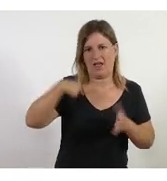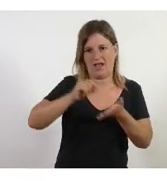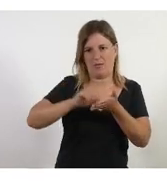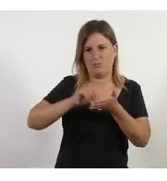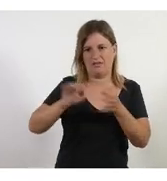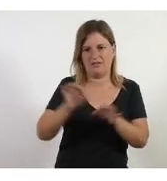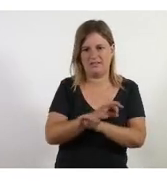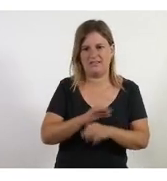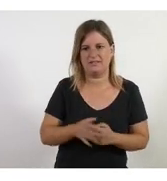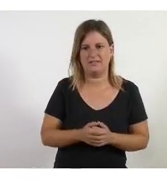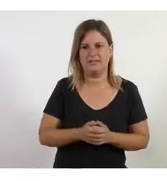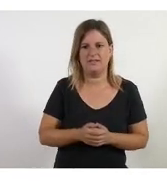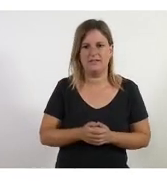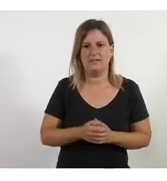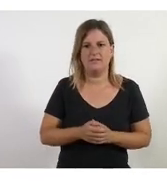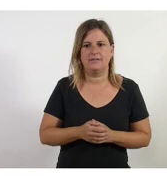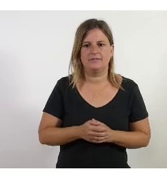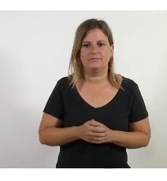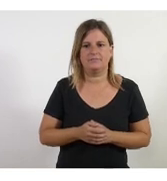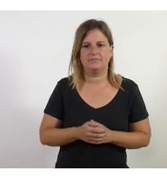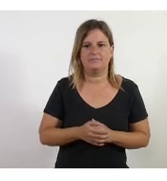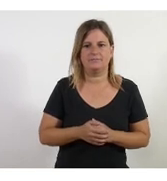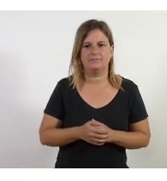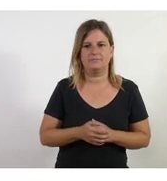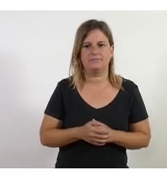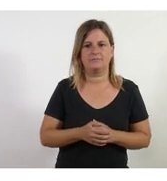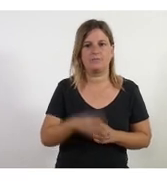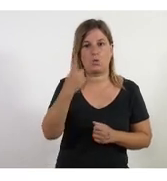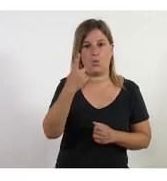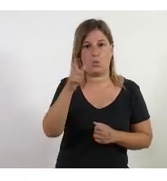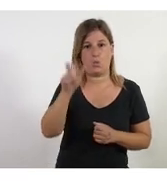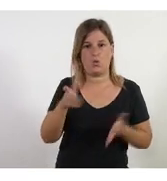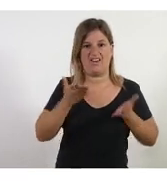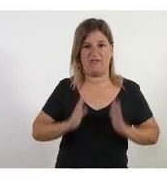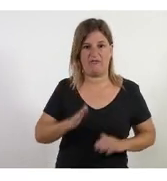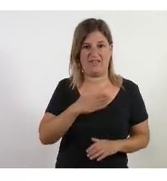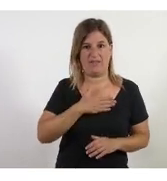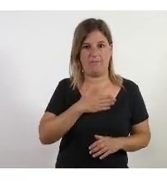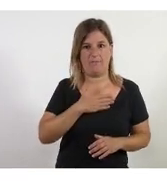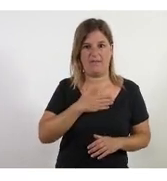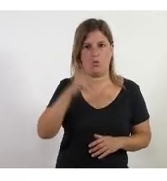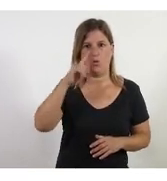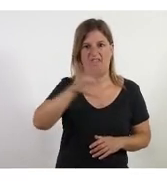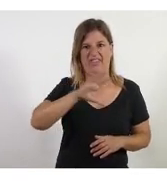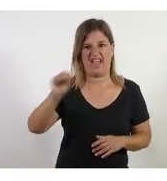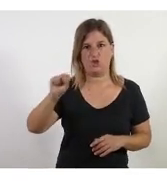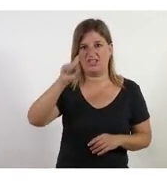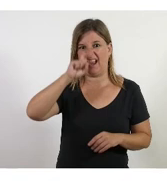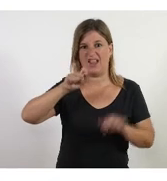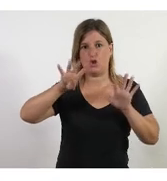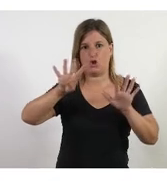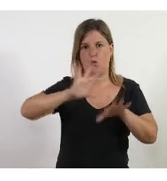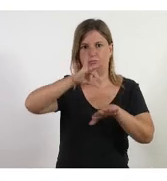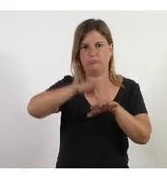apuntat. Àngels, un dels meus fills li van diagnosticar quan tenia 9 anys una